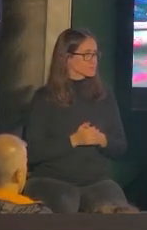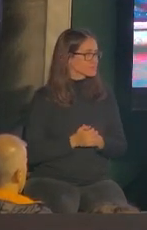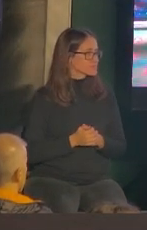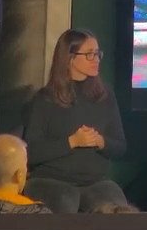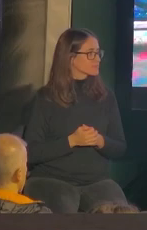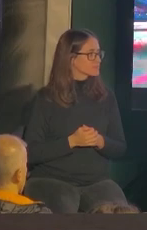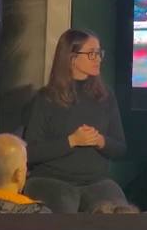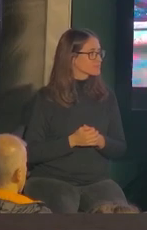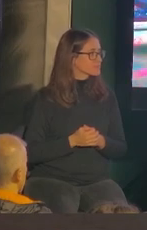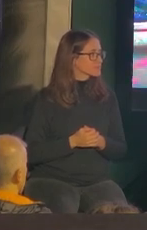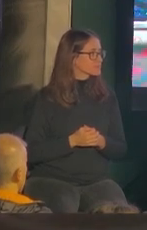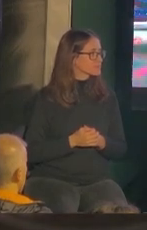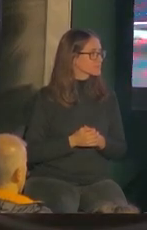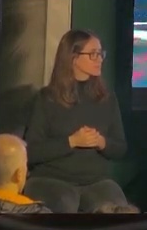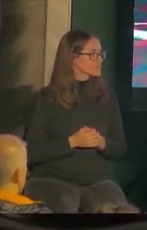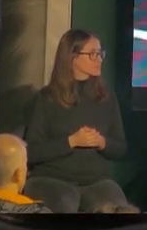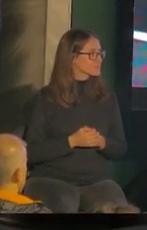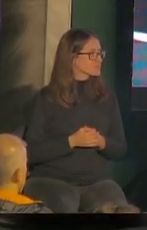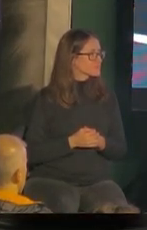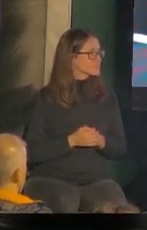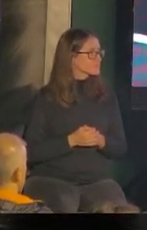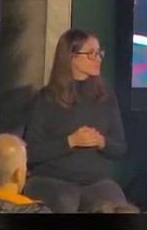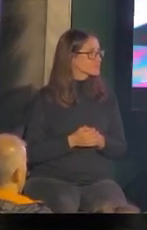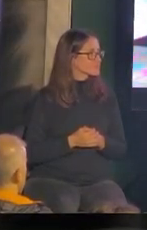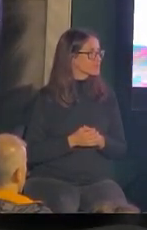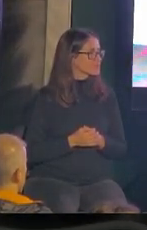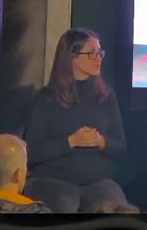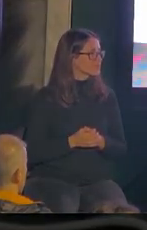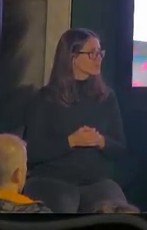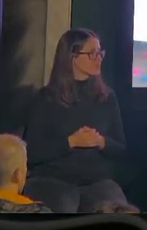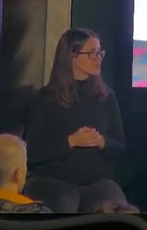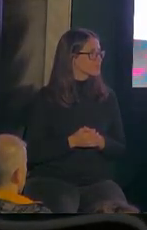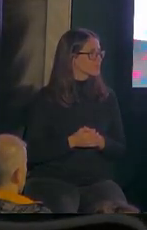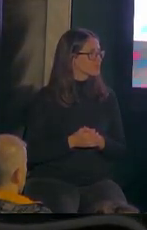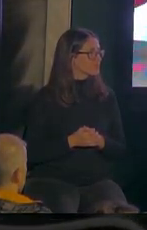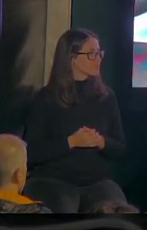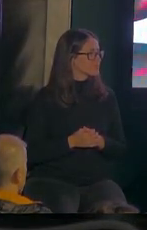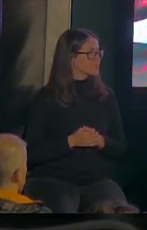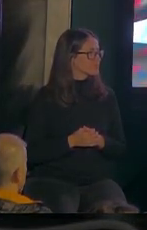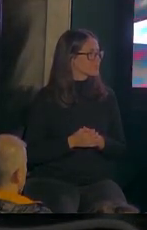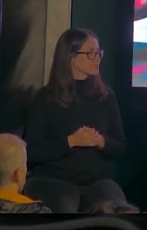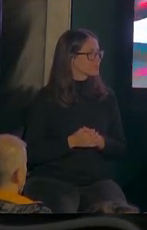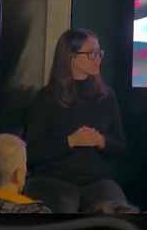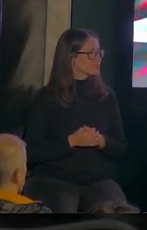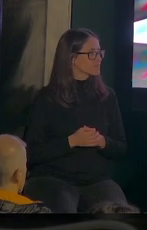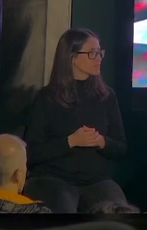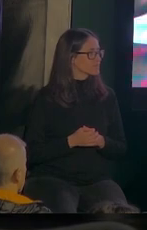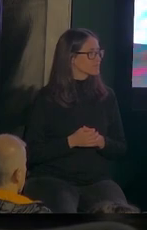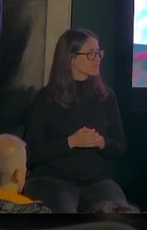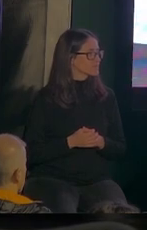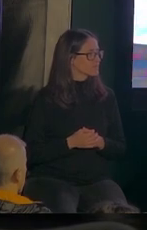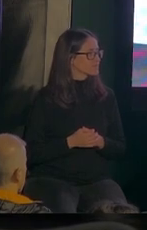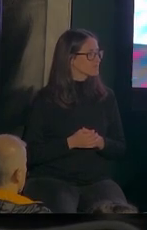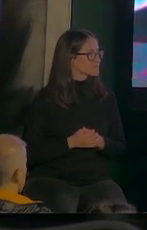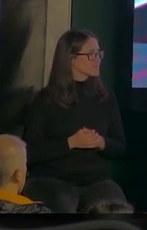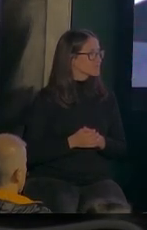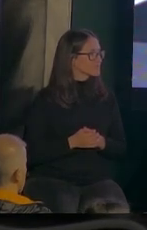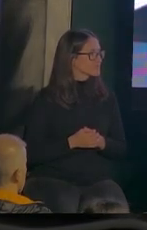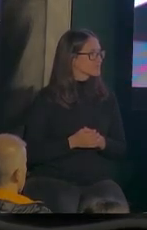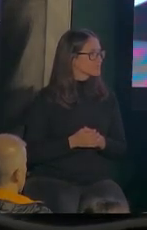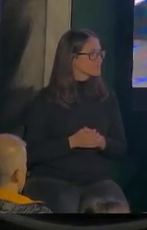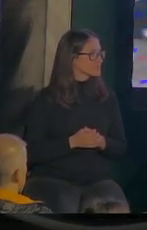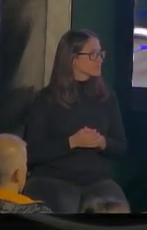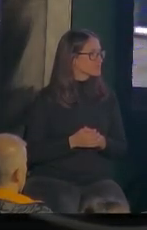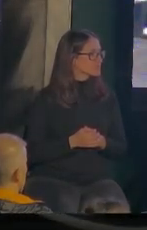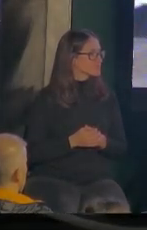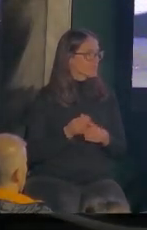Ja està, és una miqueta. Quedarem sense màquina. Ja està, tranquil. Ja pots afegir el